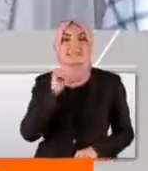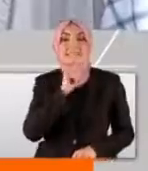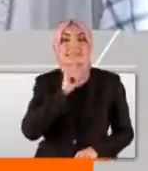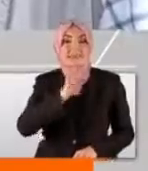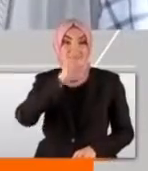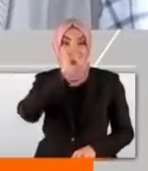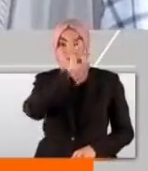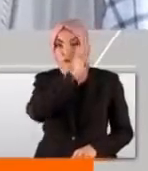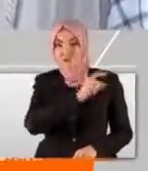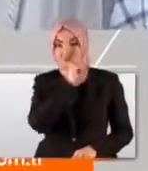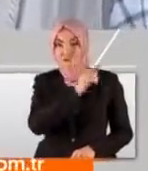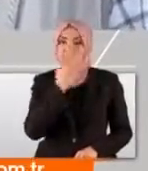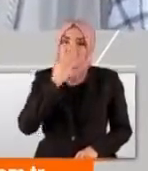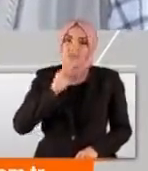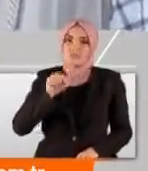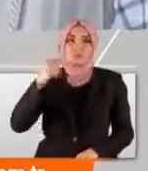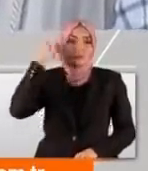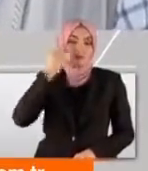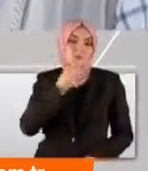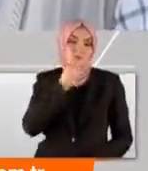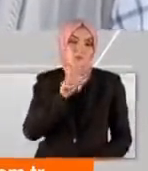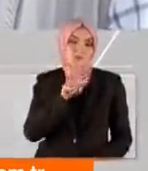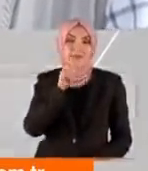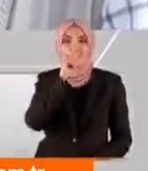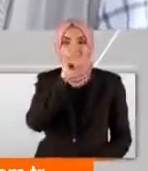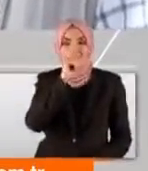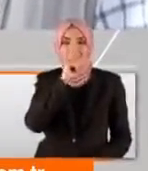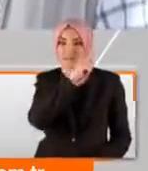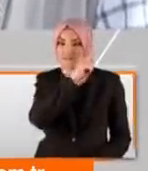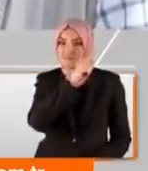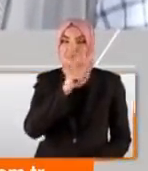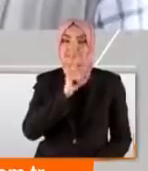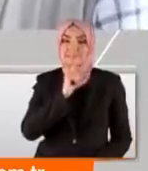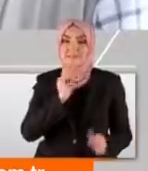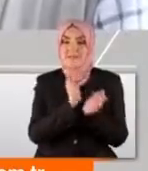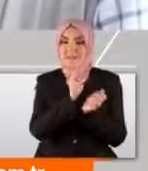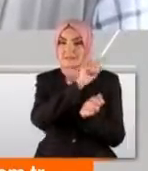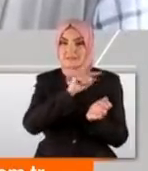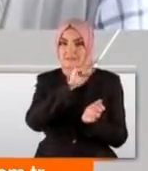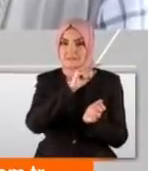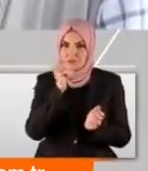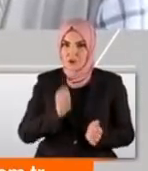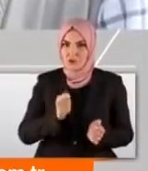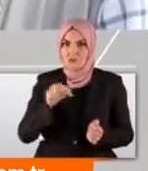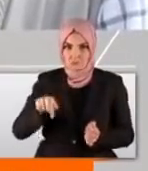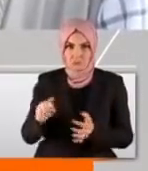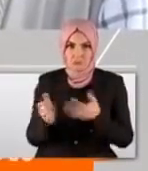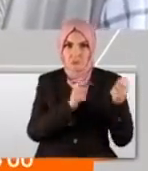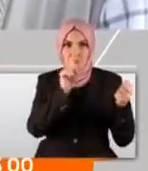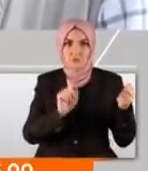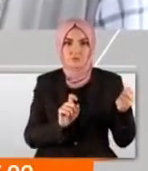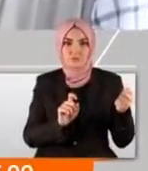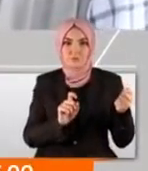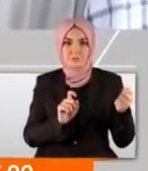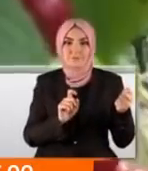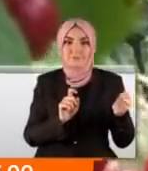yiyor. İngiltere kraliyet ailesi gerçekten buradan kiraz istiyor mu? Kraliyet ailesinin tabağında da